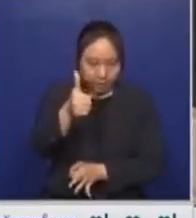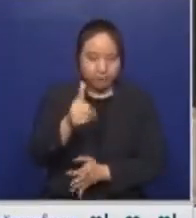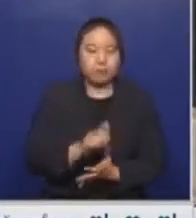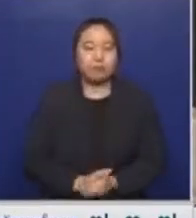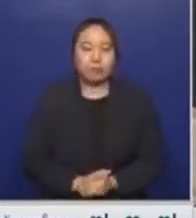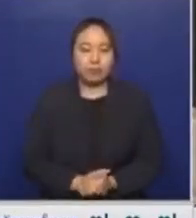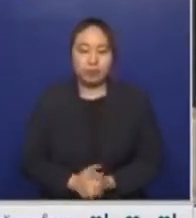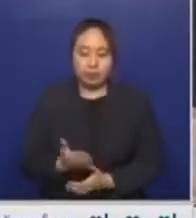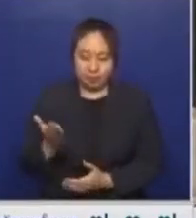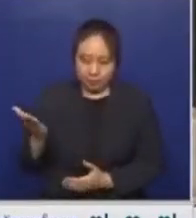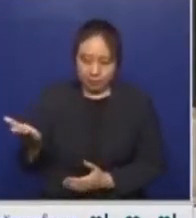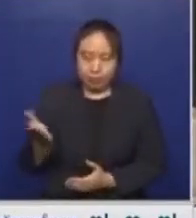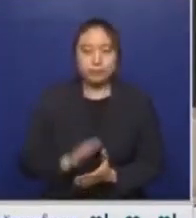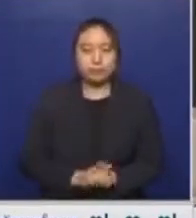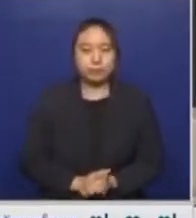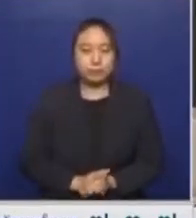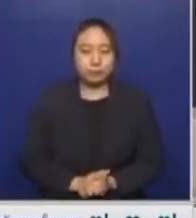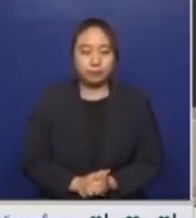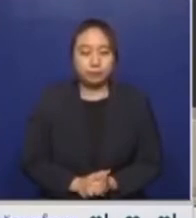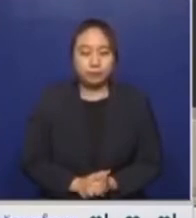ได้เอาเชิญนะครับ